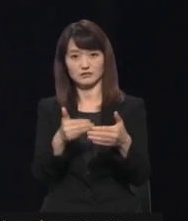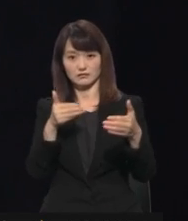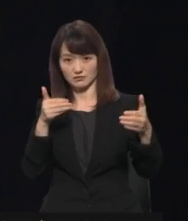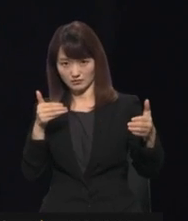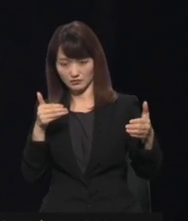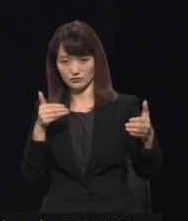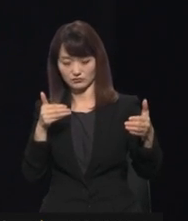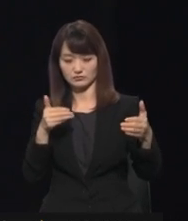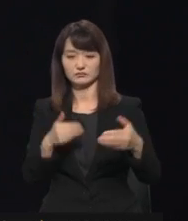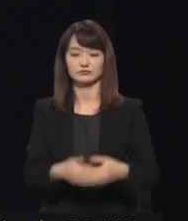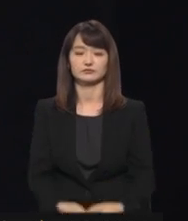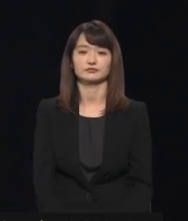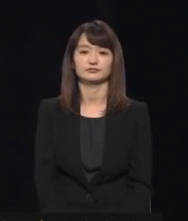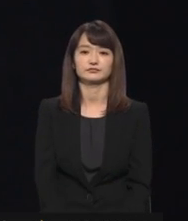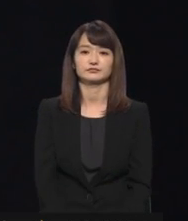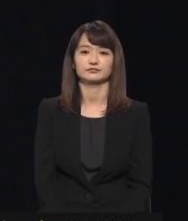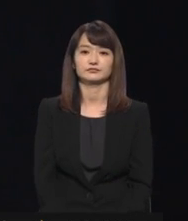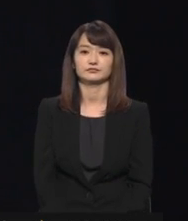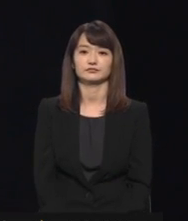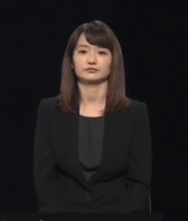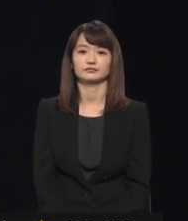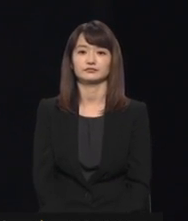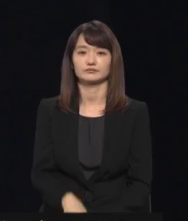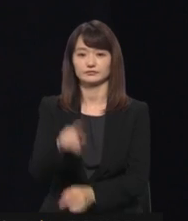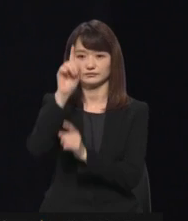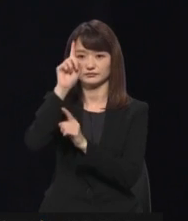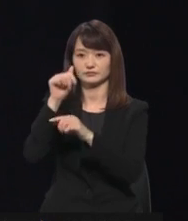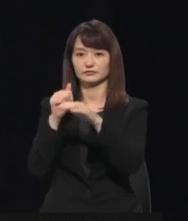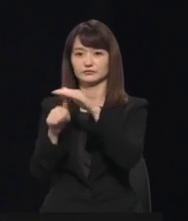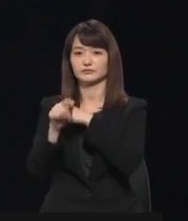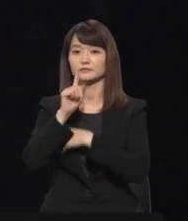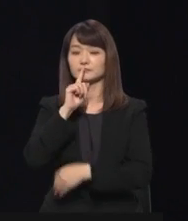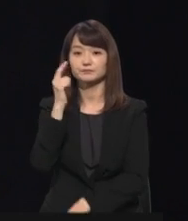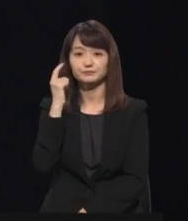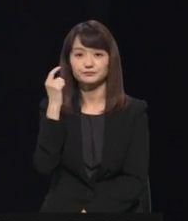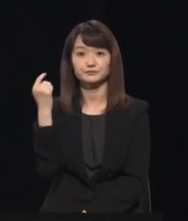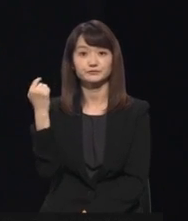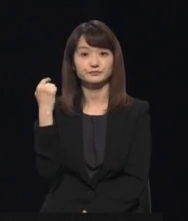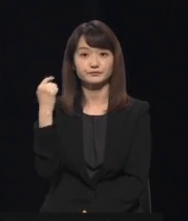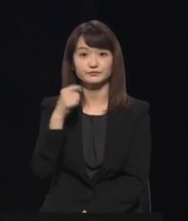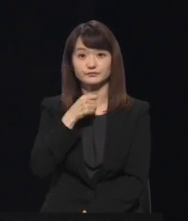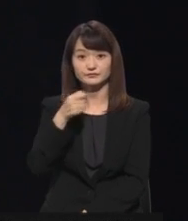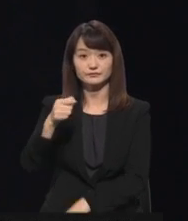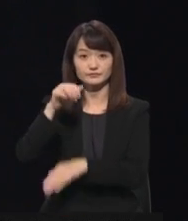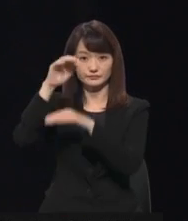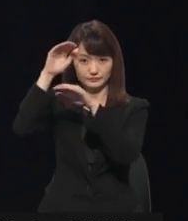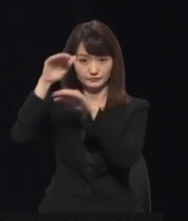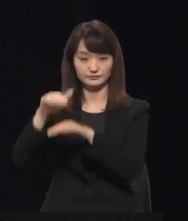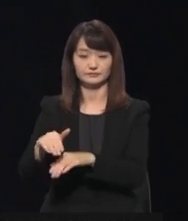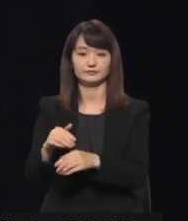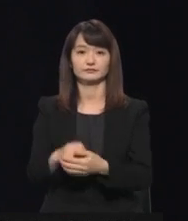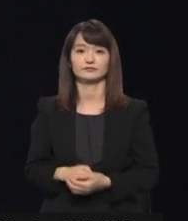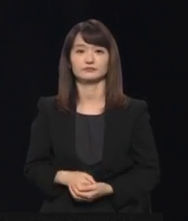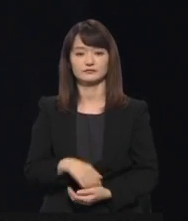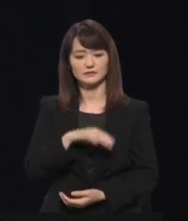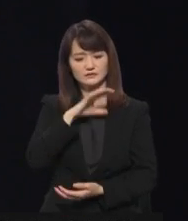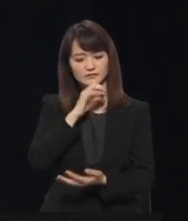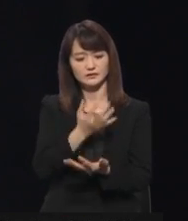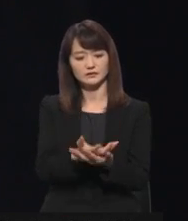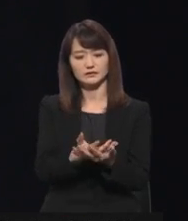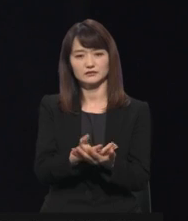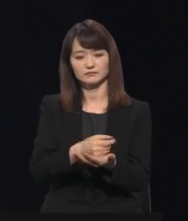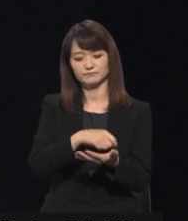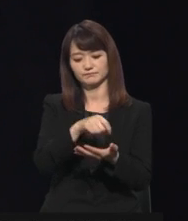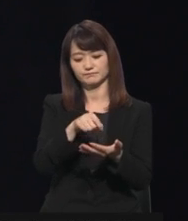그렇소 예 이주석 대표 의 얘기를 잠깐 드려보겠습니다 어제 한 인터뷰에서 2탄 원소 쏙 그